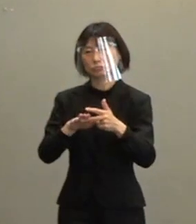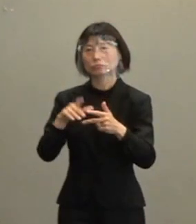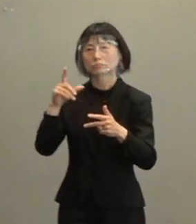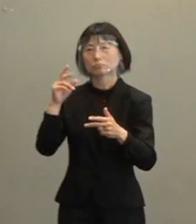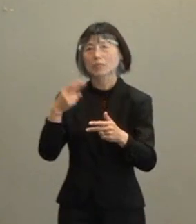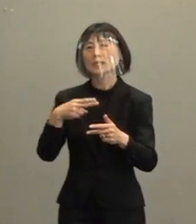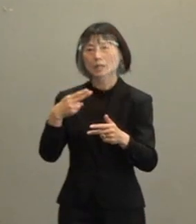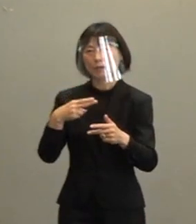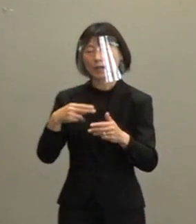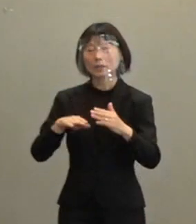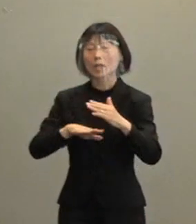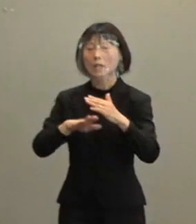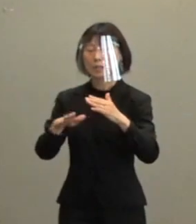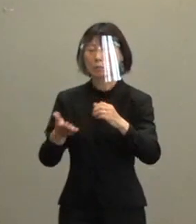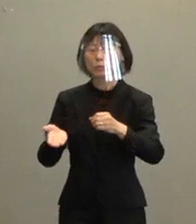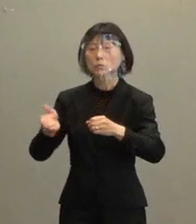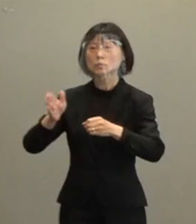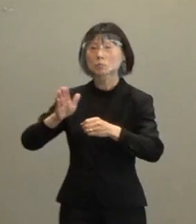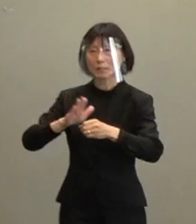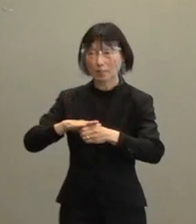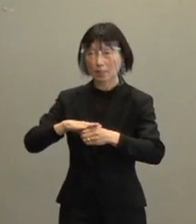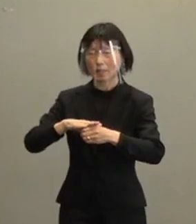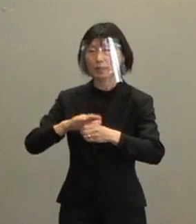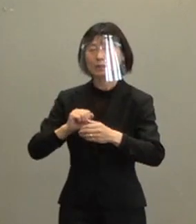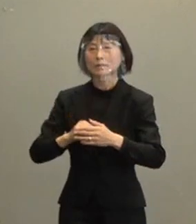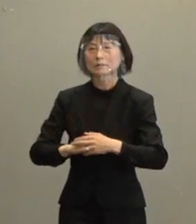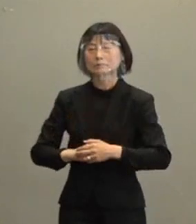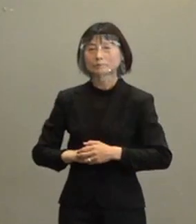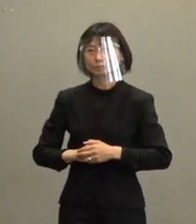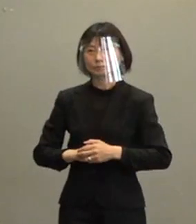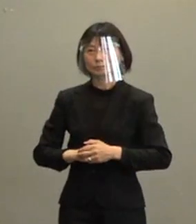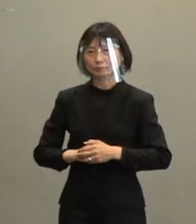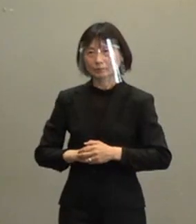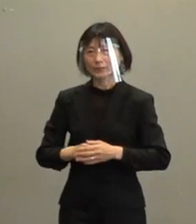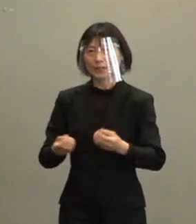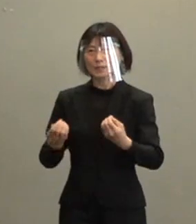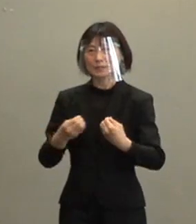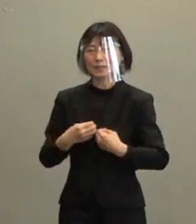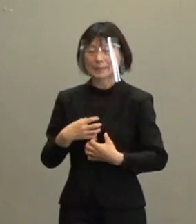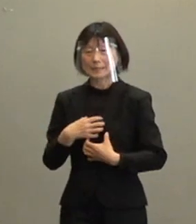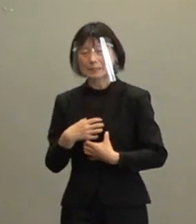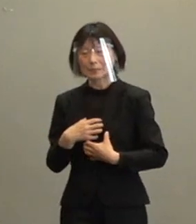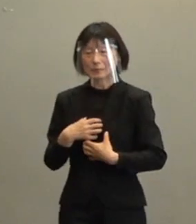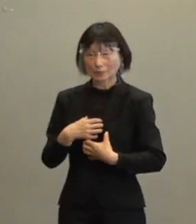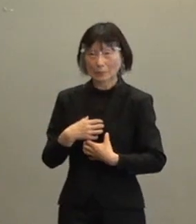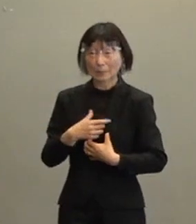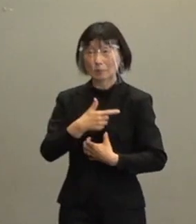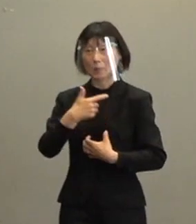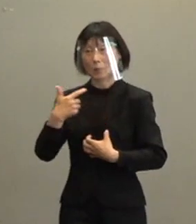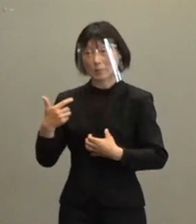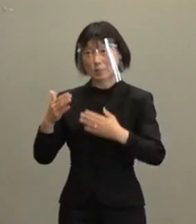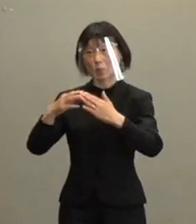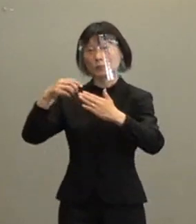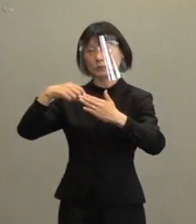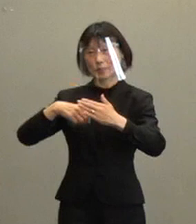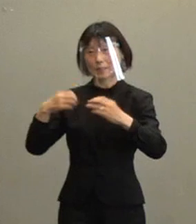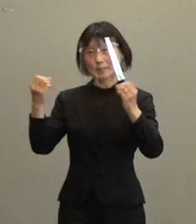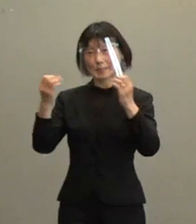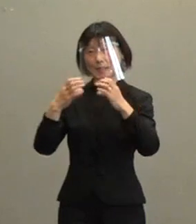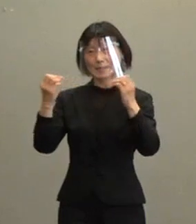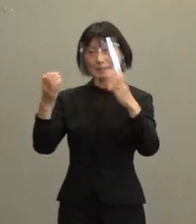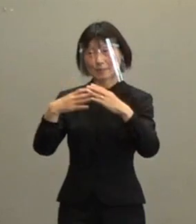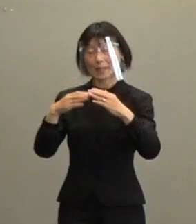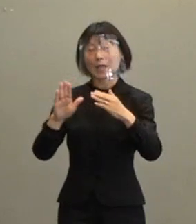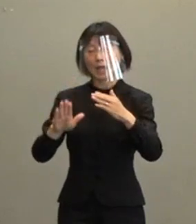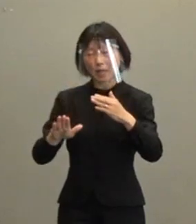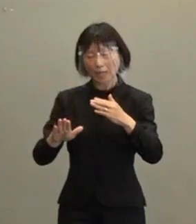は家庭も含めてになりますけれども、いわゆる感染リスクの高いような屋内であったり会話発生が